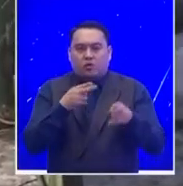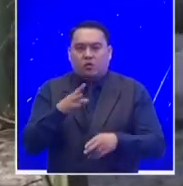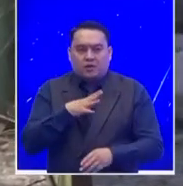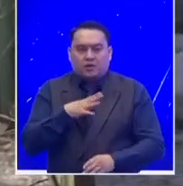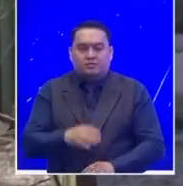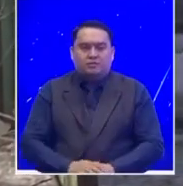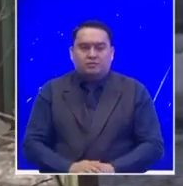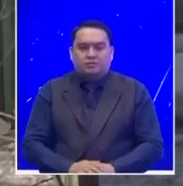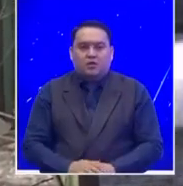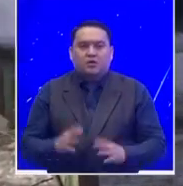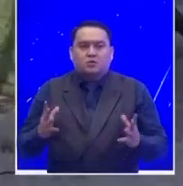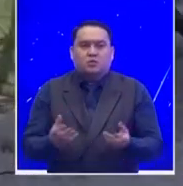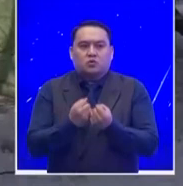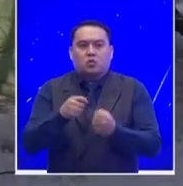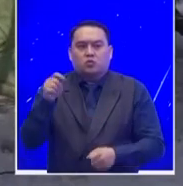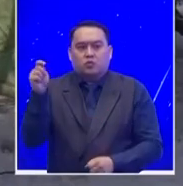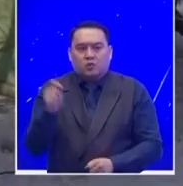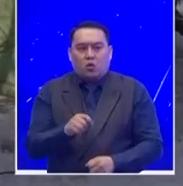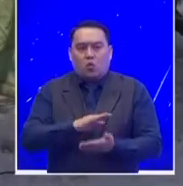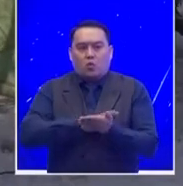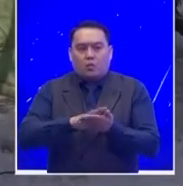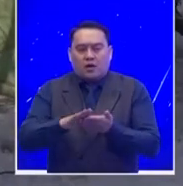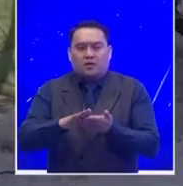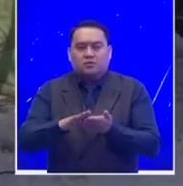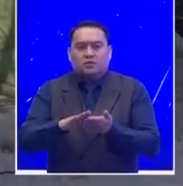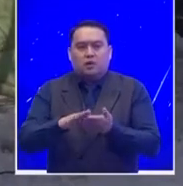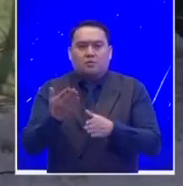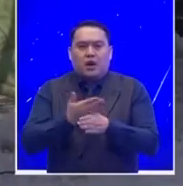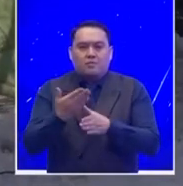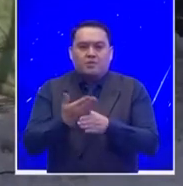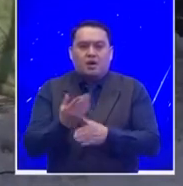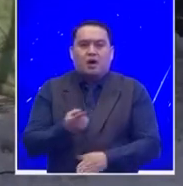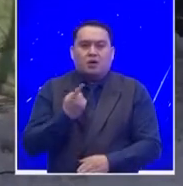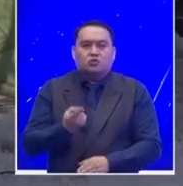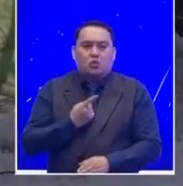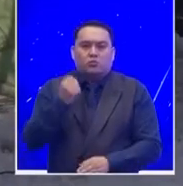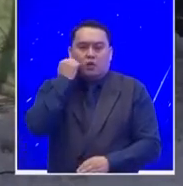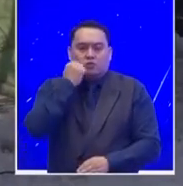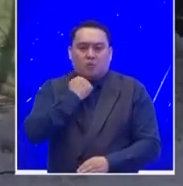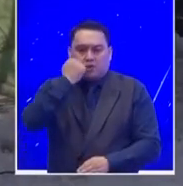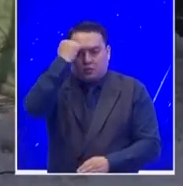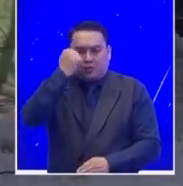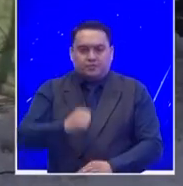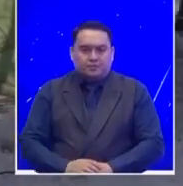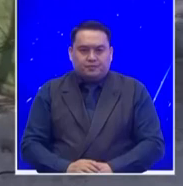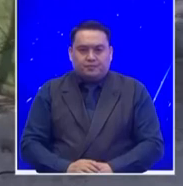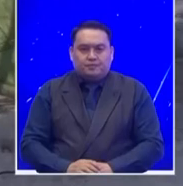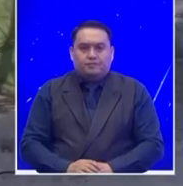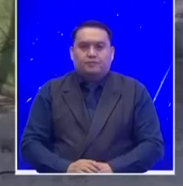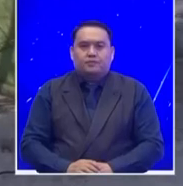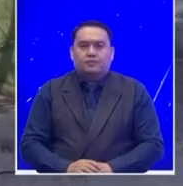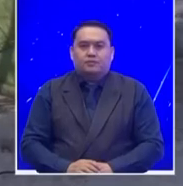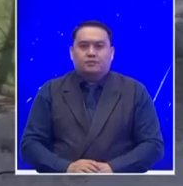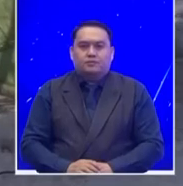нее. Спасибо МЧС, что приехали и убирают снег. Помогают одиноким бабушкам, я очень благодарна. Спасибо вам